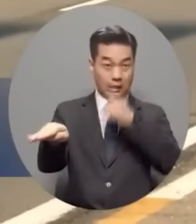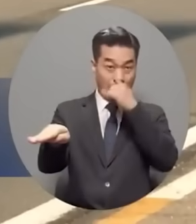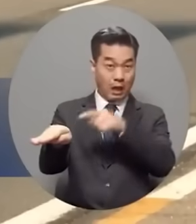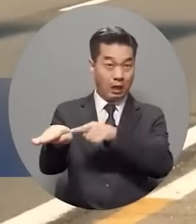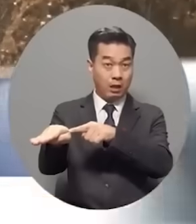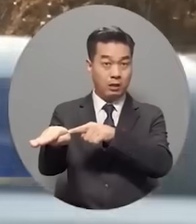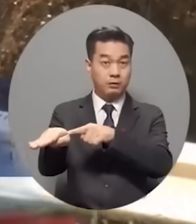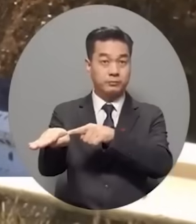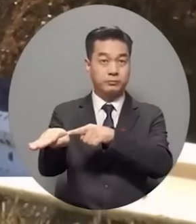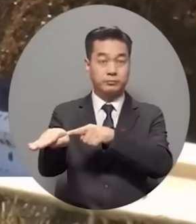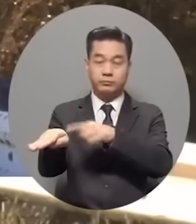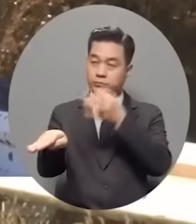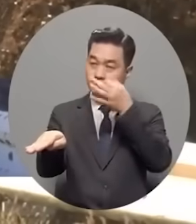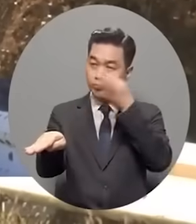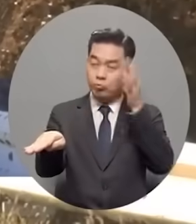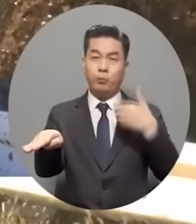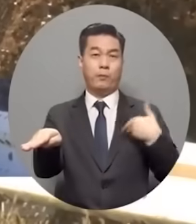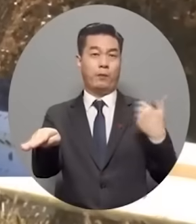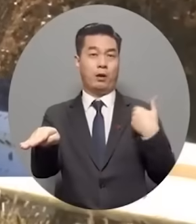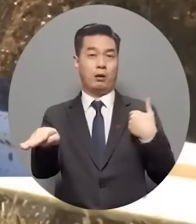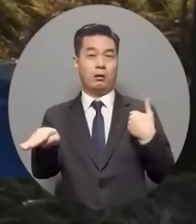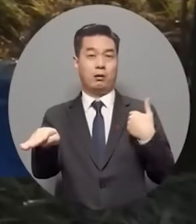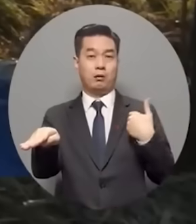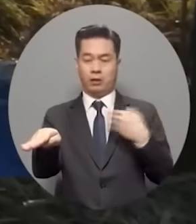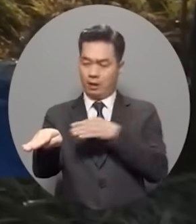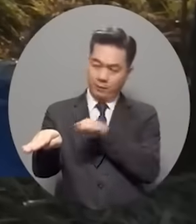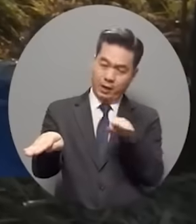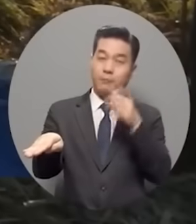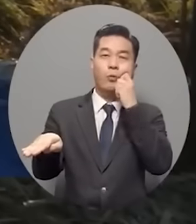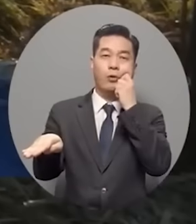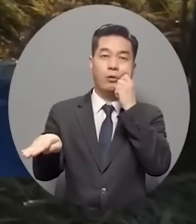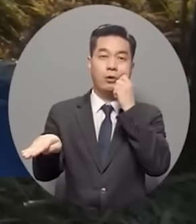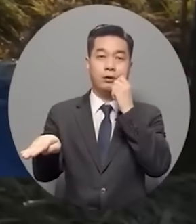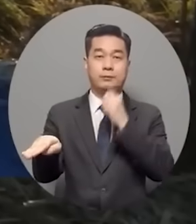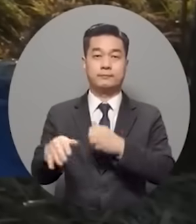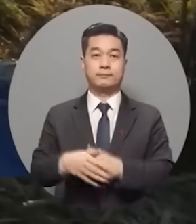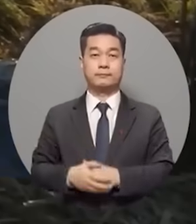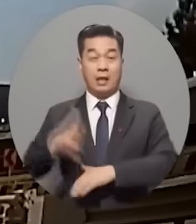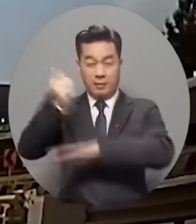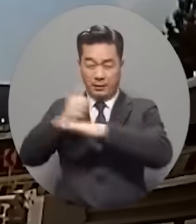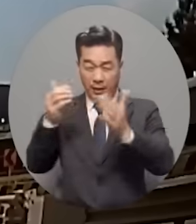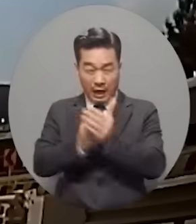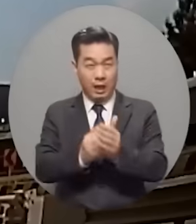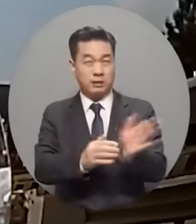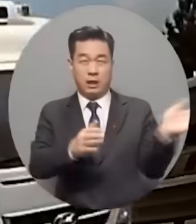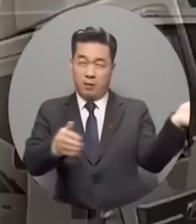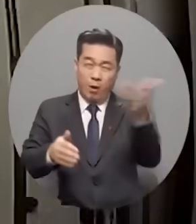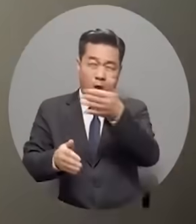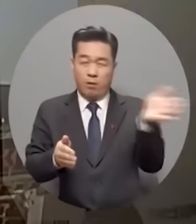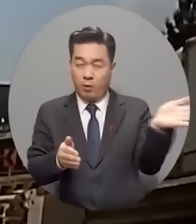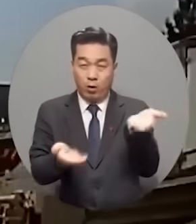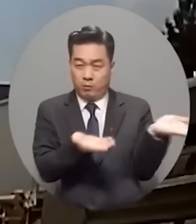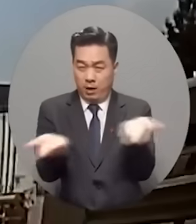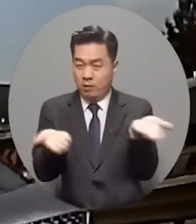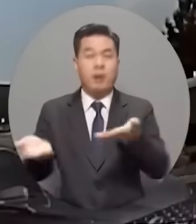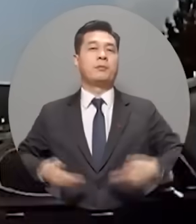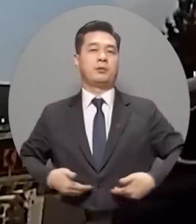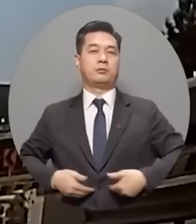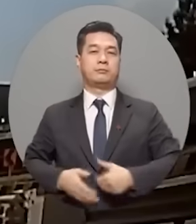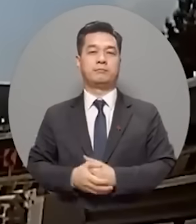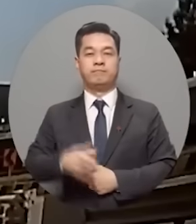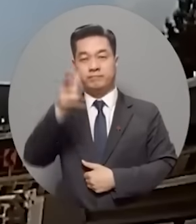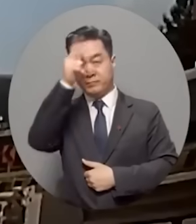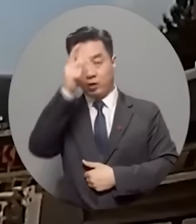그러면은 못 볼 수 있어요. 그 사이에 피하기 힘들 수도 있어요. 끝까지 수신호를 했어야 돼요. 실제 경찰관들은 사고